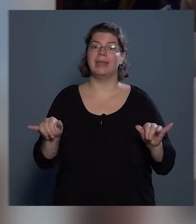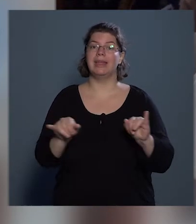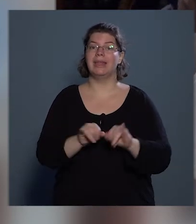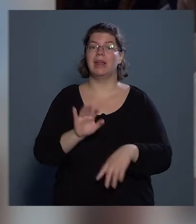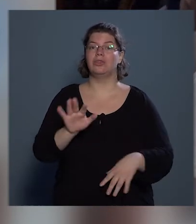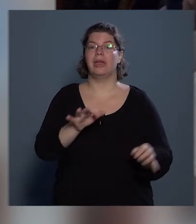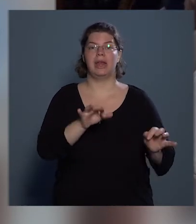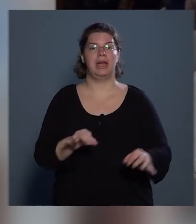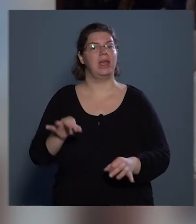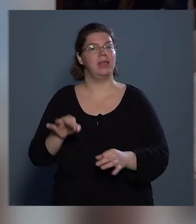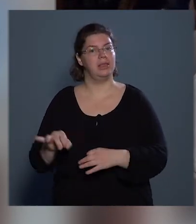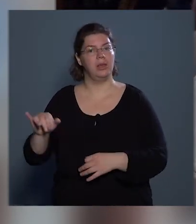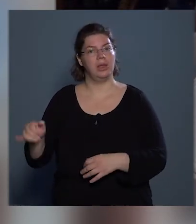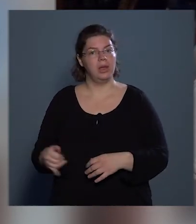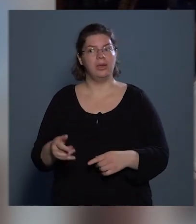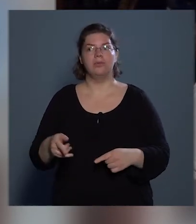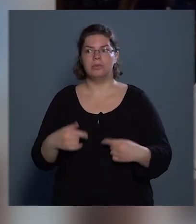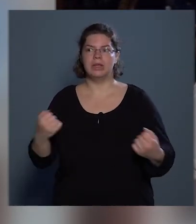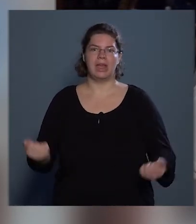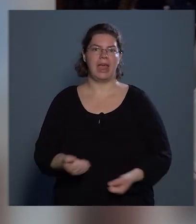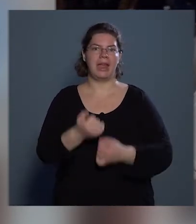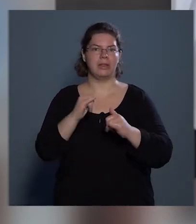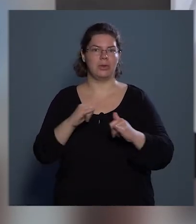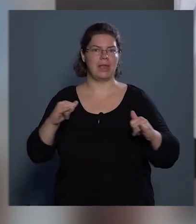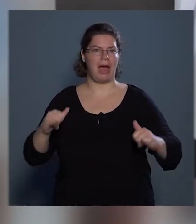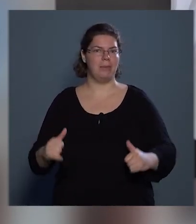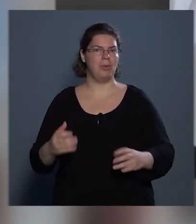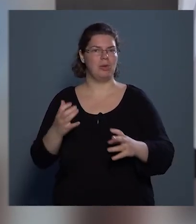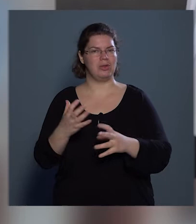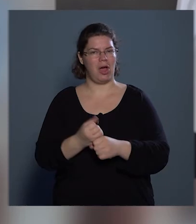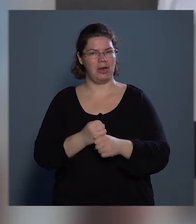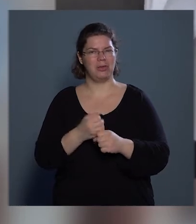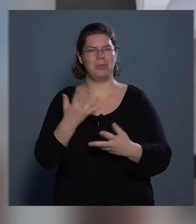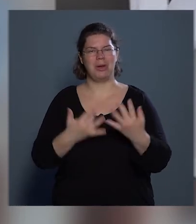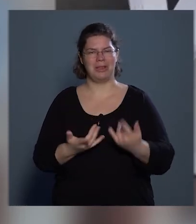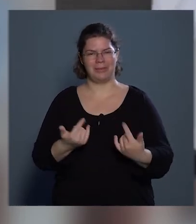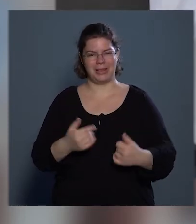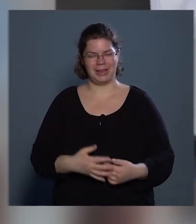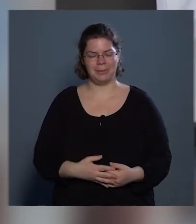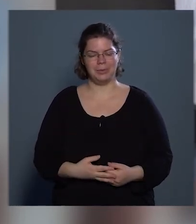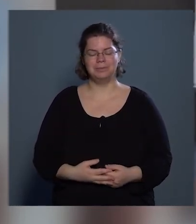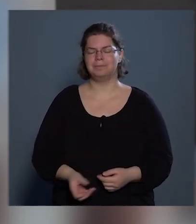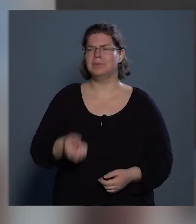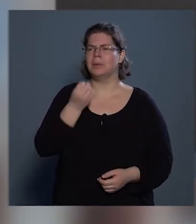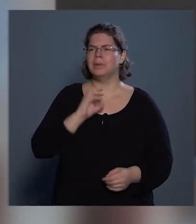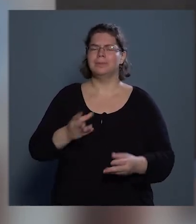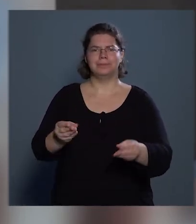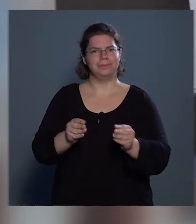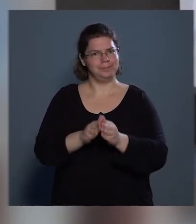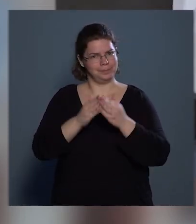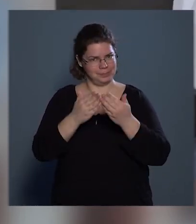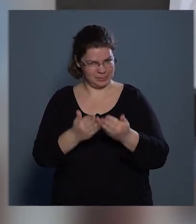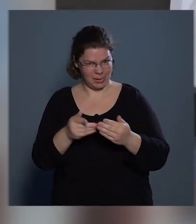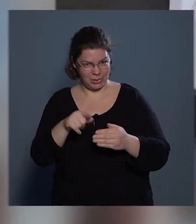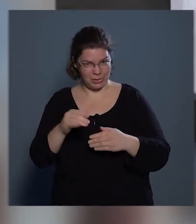készül, és mi edzőtábort tartunk matematikából. Amikor a kezébe fogta a könyvet, azt hiszem, hogy kapott ön is